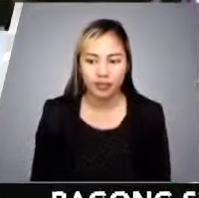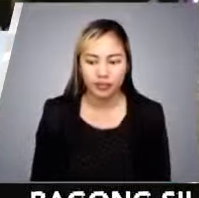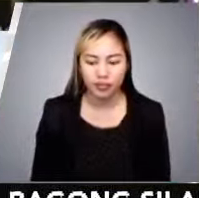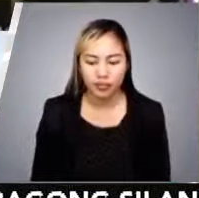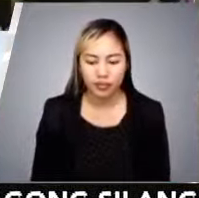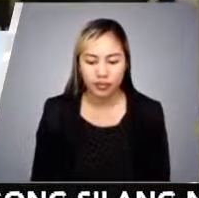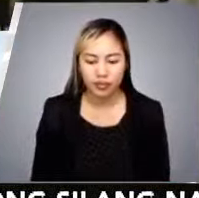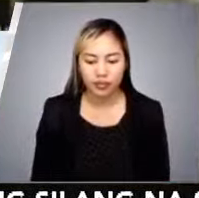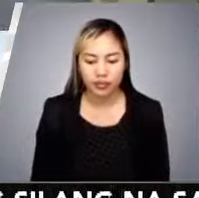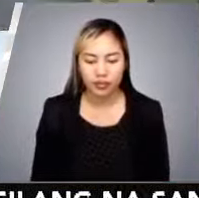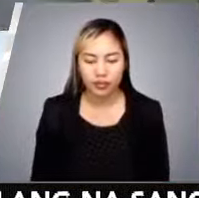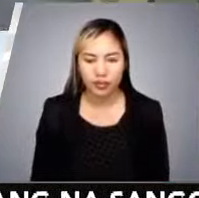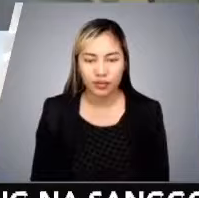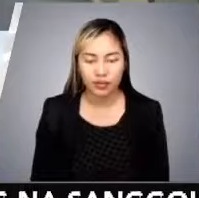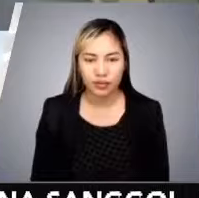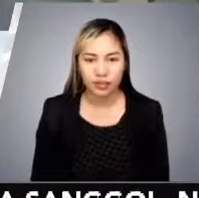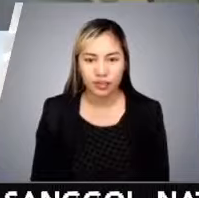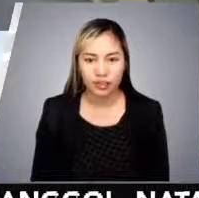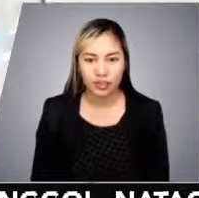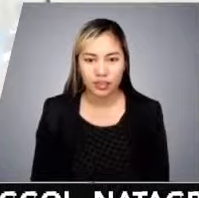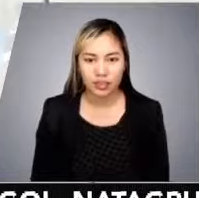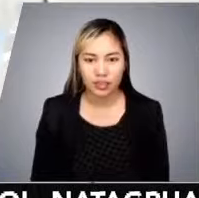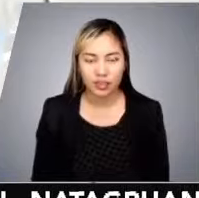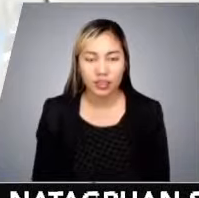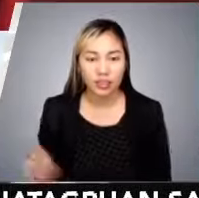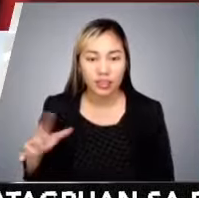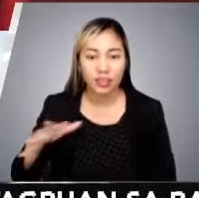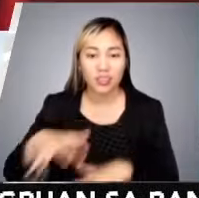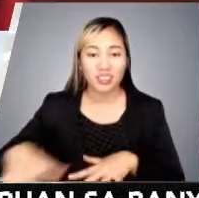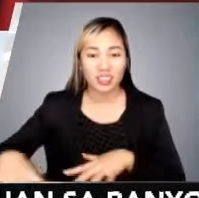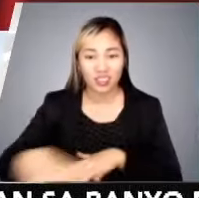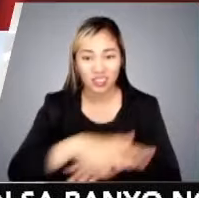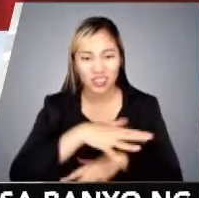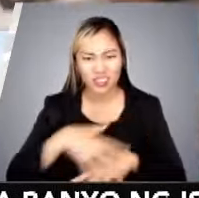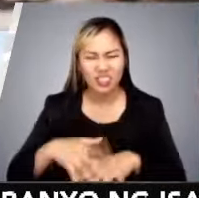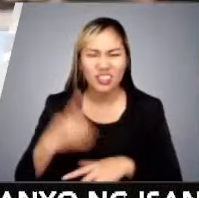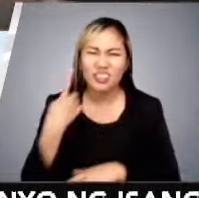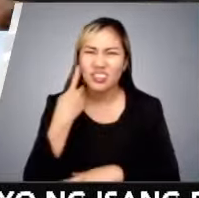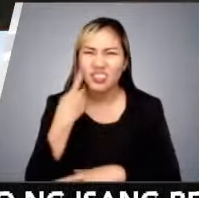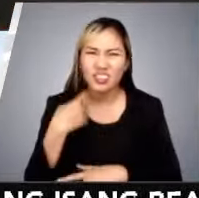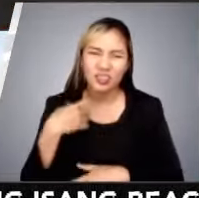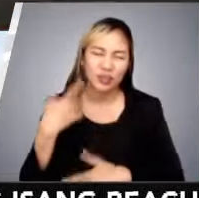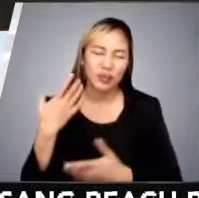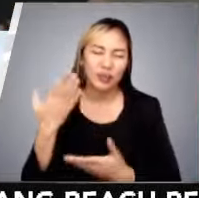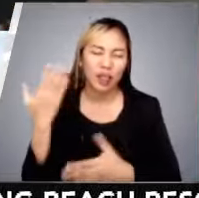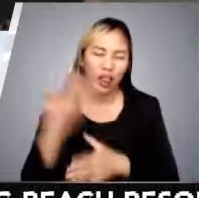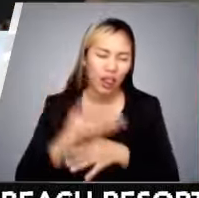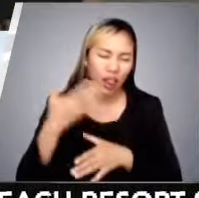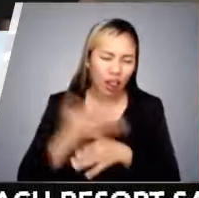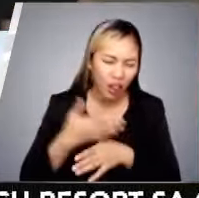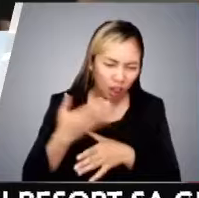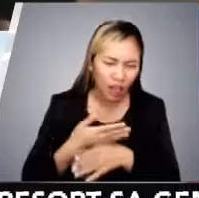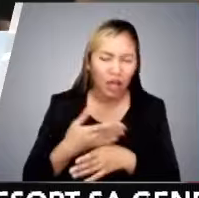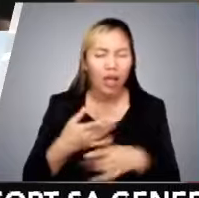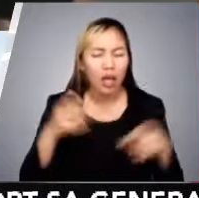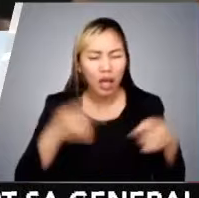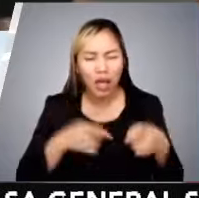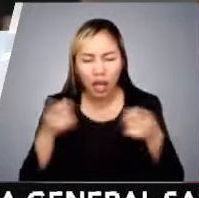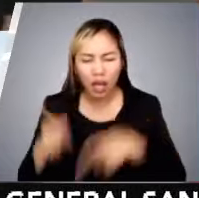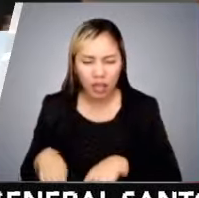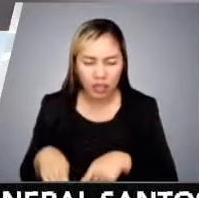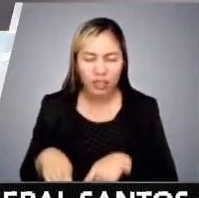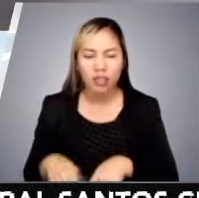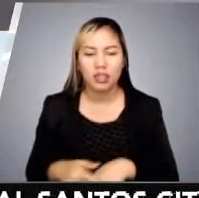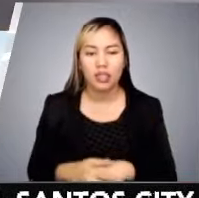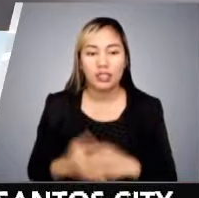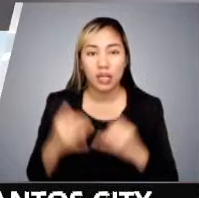Ang mga problema at aberyang na merwisyo sa mga pasahero ang nais daw tugunan ng pagsasapribado ng mga terminal ng Ninoy Aquino International